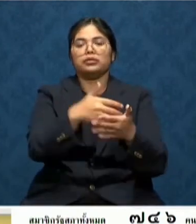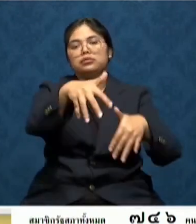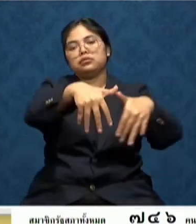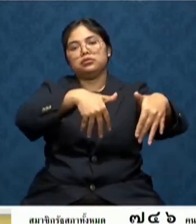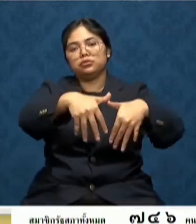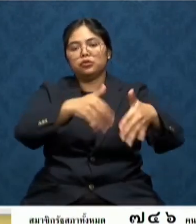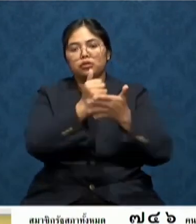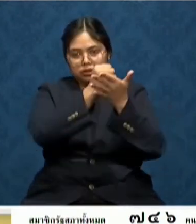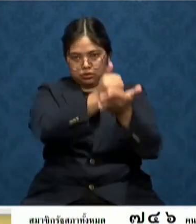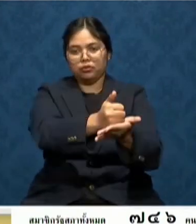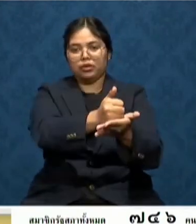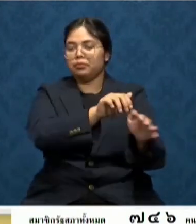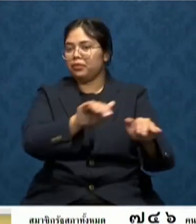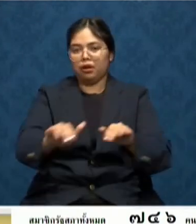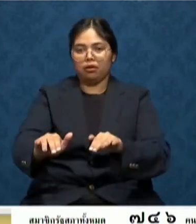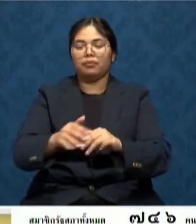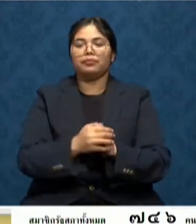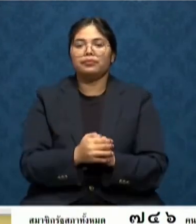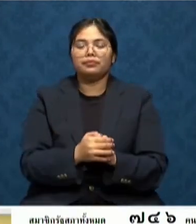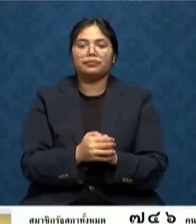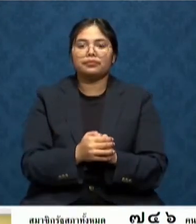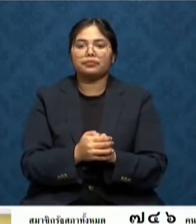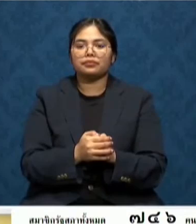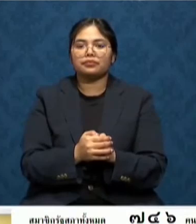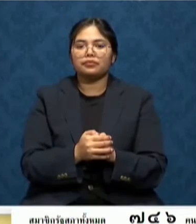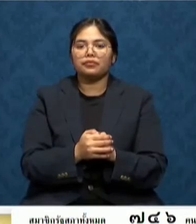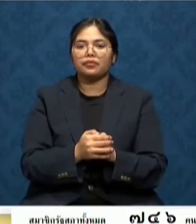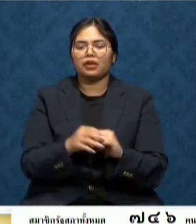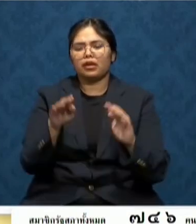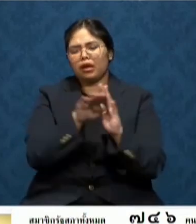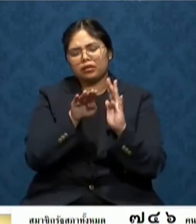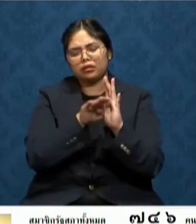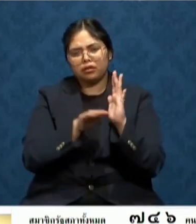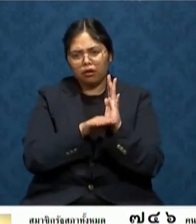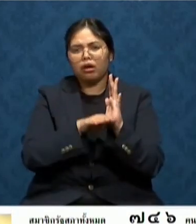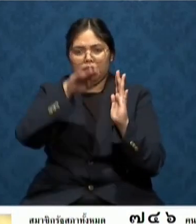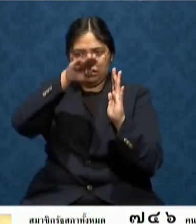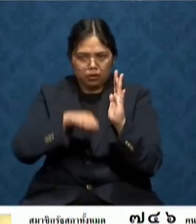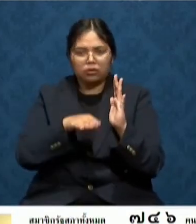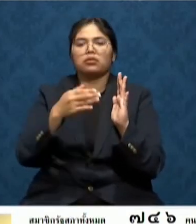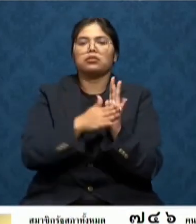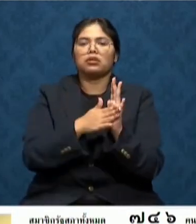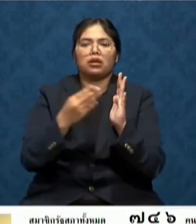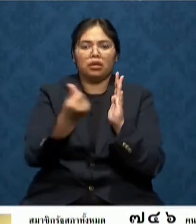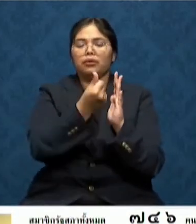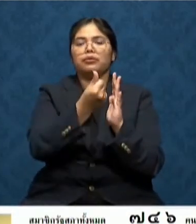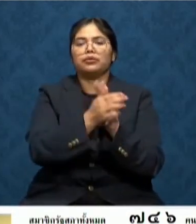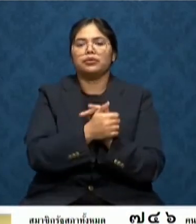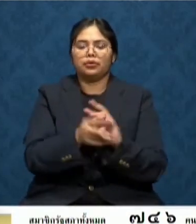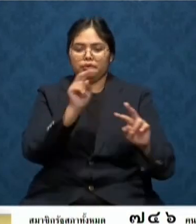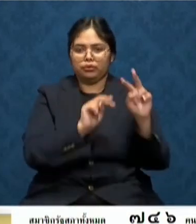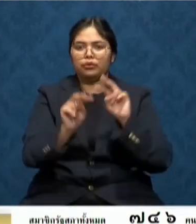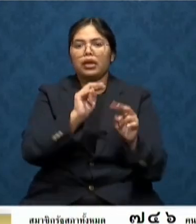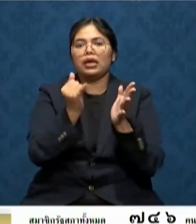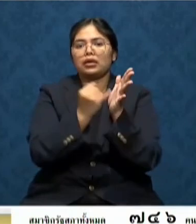เรื่ของการลดขั้นตอนในการดู